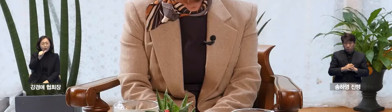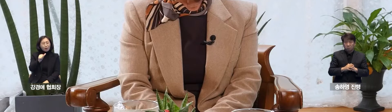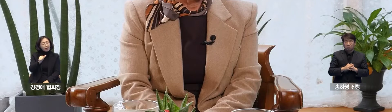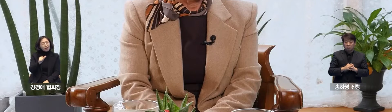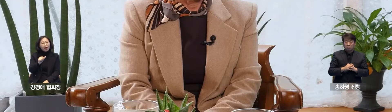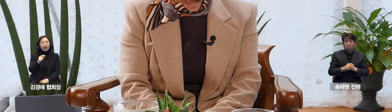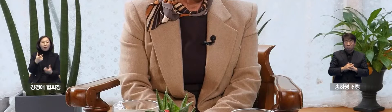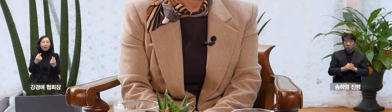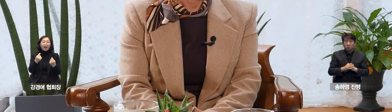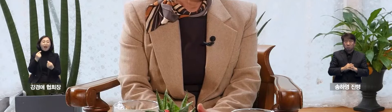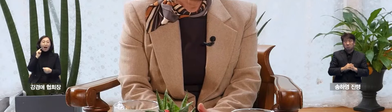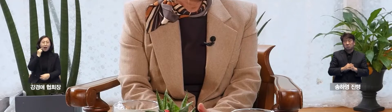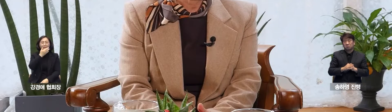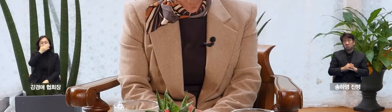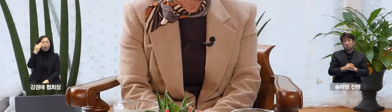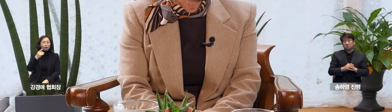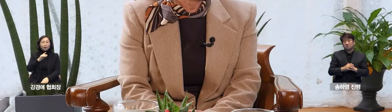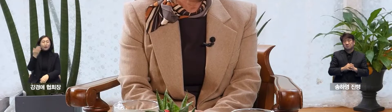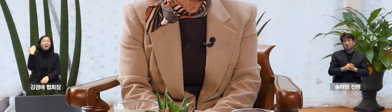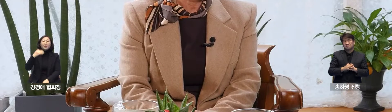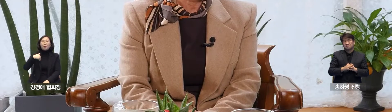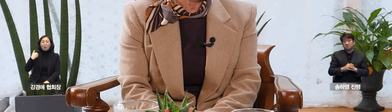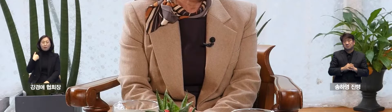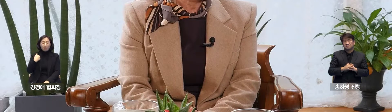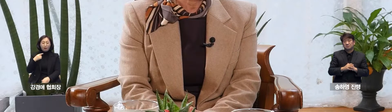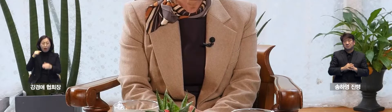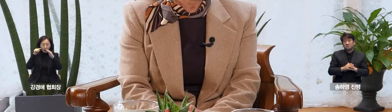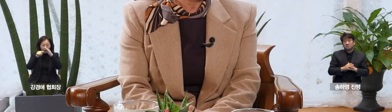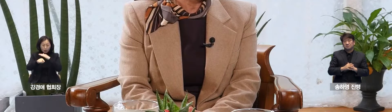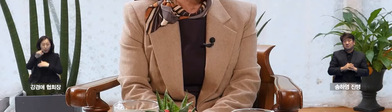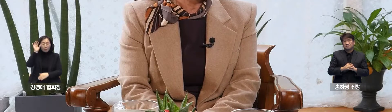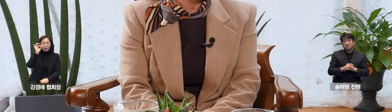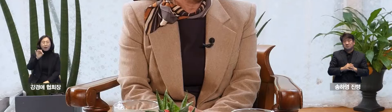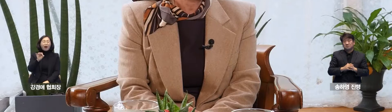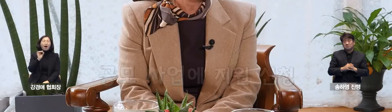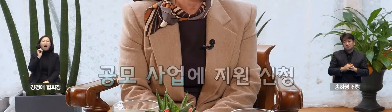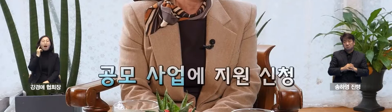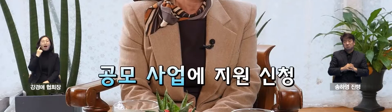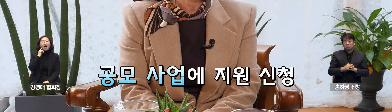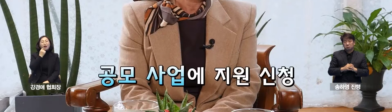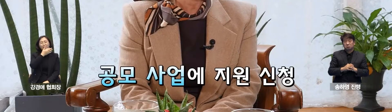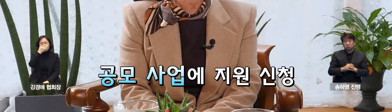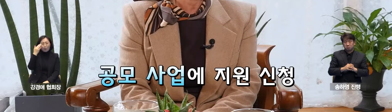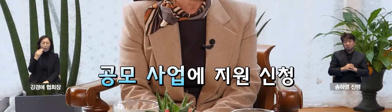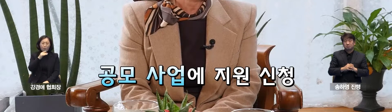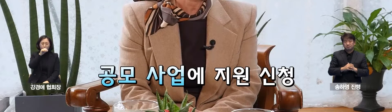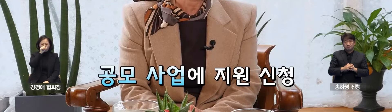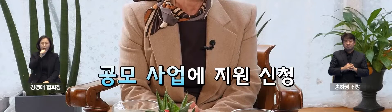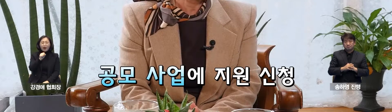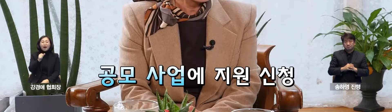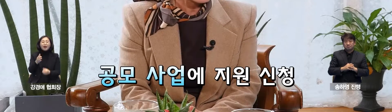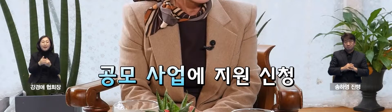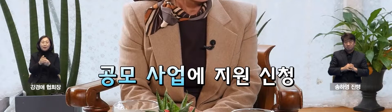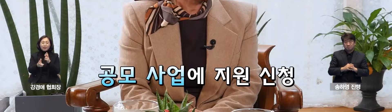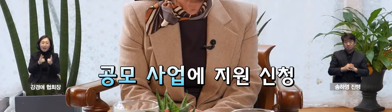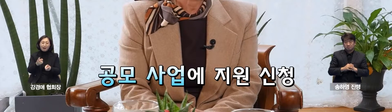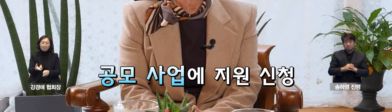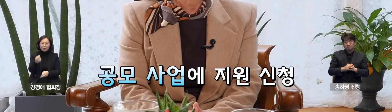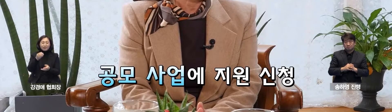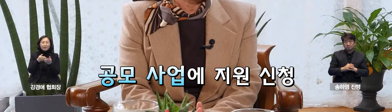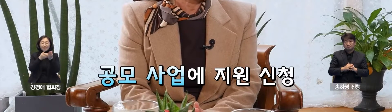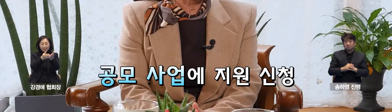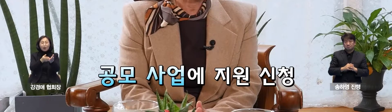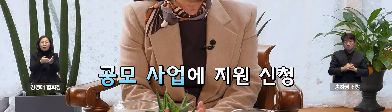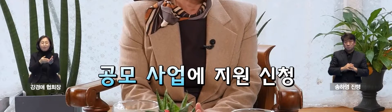근데 가보니 그런 부분이 있더라고요. 그래서 그런 사업이 떴을 때 얼른 신청을 한 겁니다. 공간은 사실